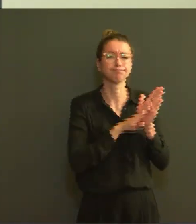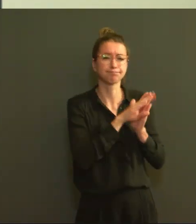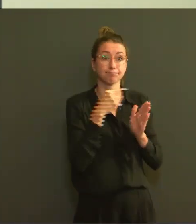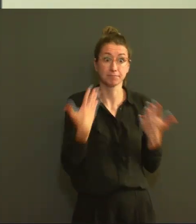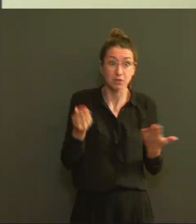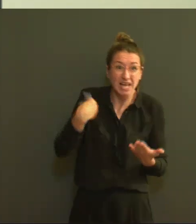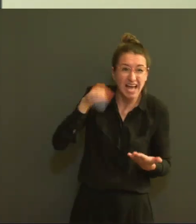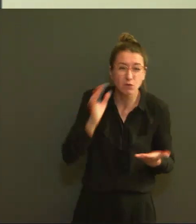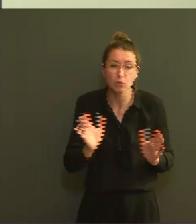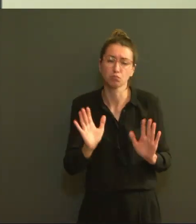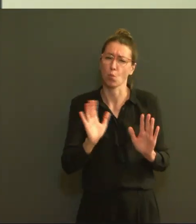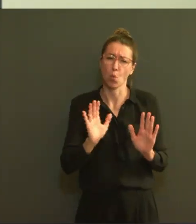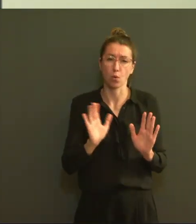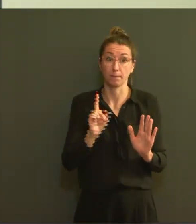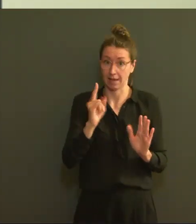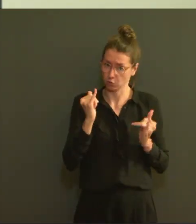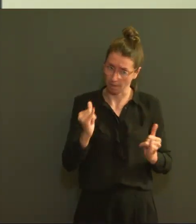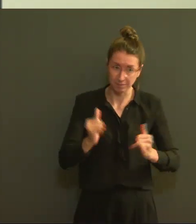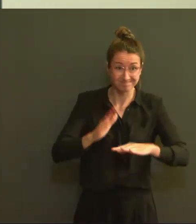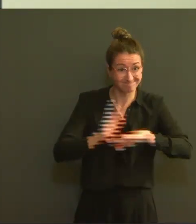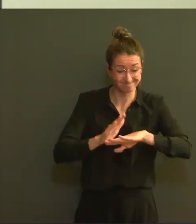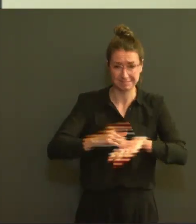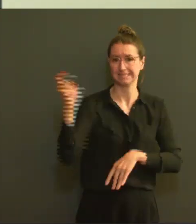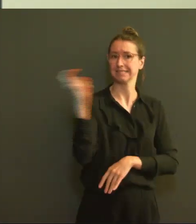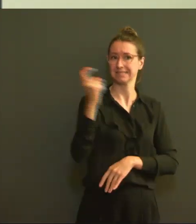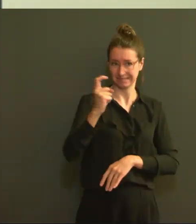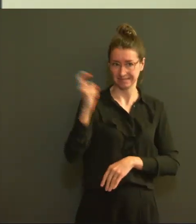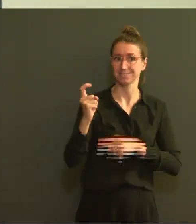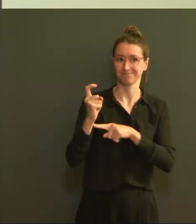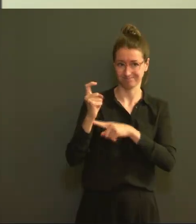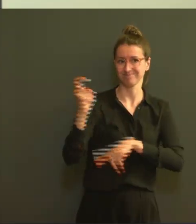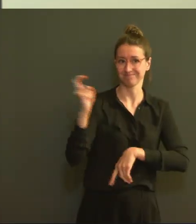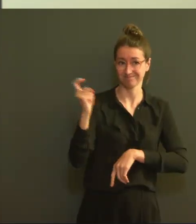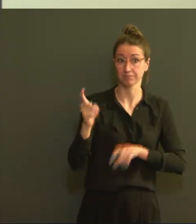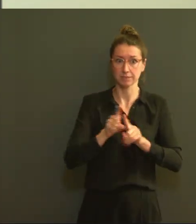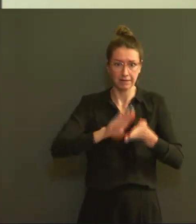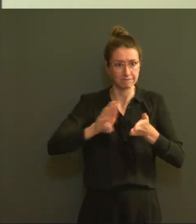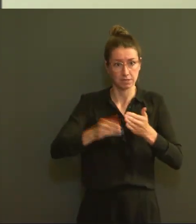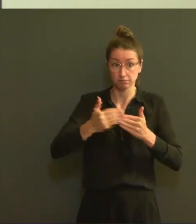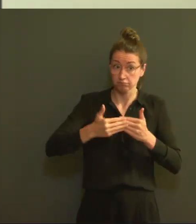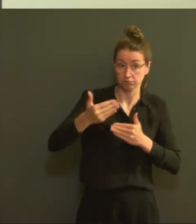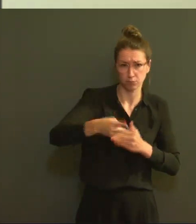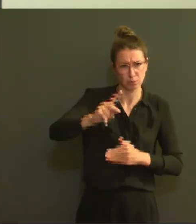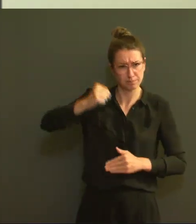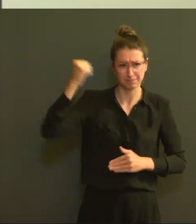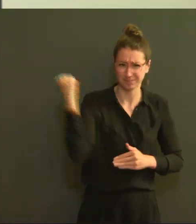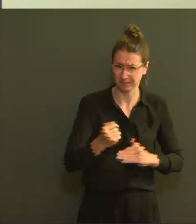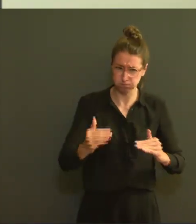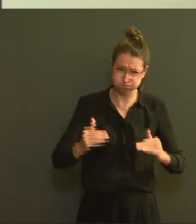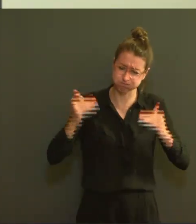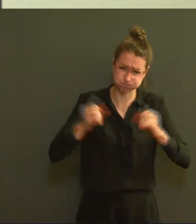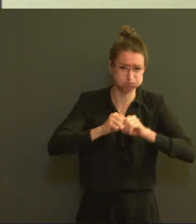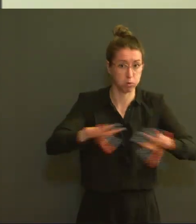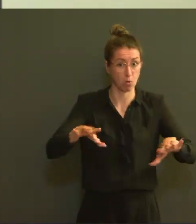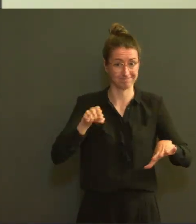d'alarme pour intervenir et éviter que la situation ne s'aggrave et n'atteigne des proportions beaucoup plus sévères.